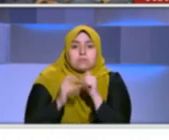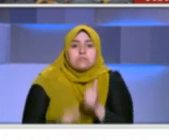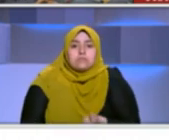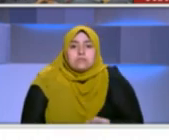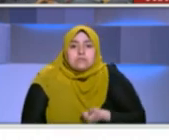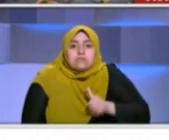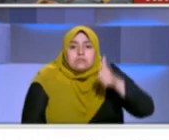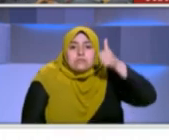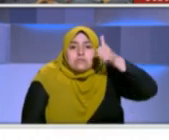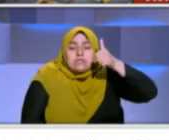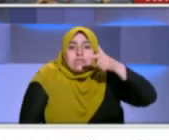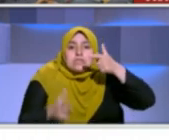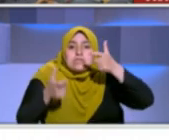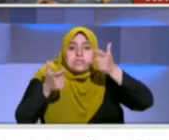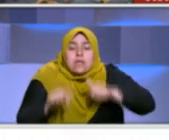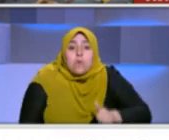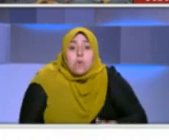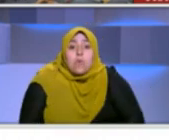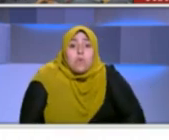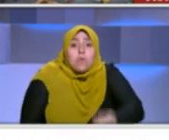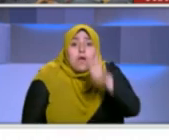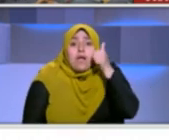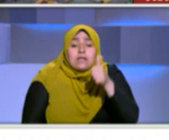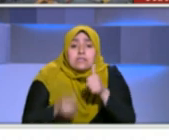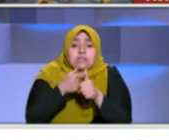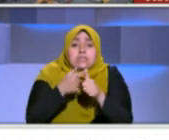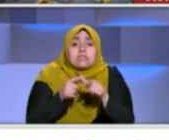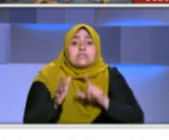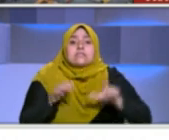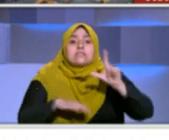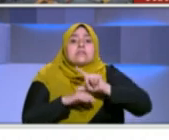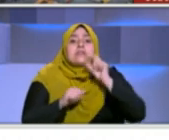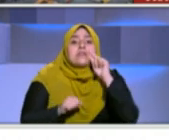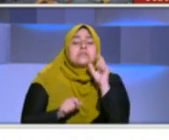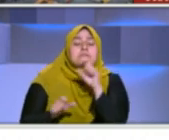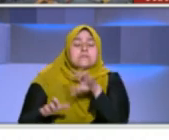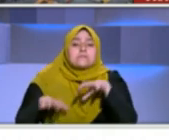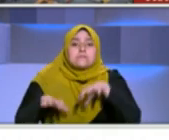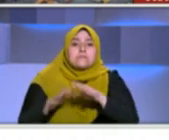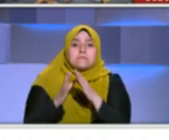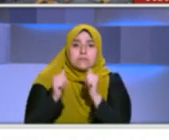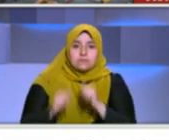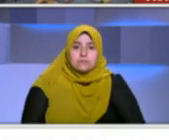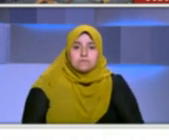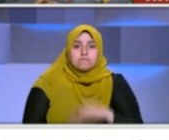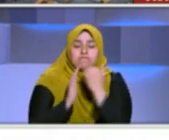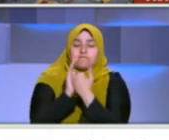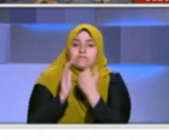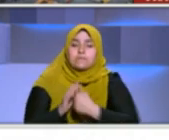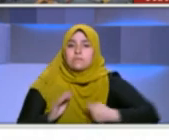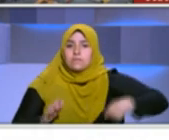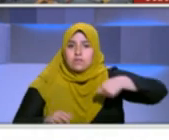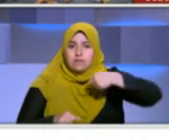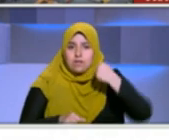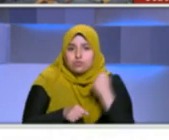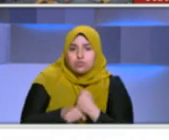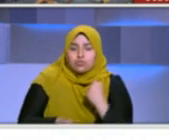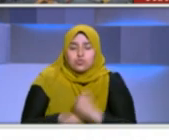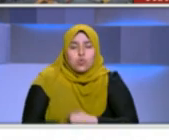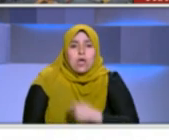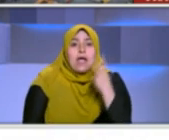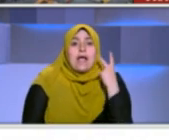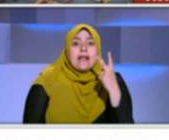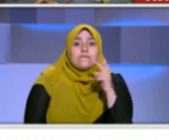مصر هي الدولة الوحيدة أو الناجي الوحيد من اللي بيحصل في منطقة الشرق الأوسط، لأن هي أكثر دولة قامت بإصلاحات